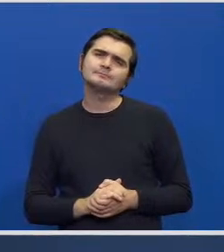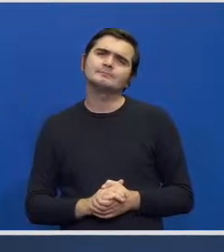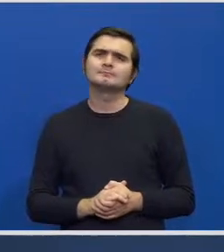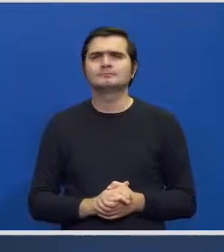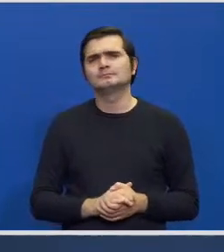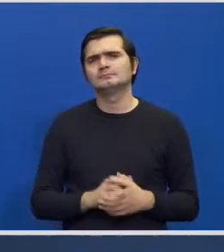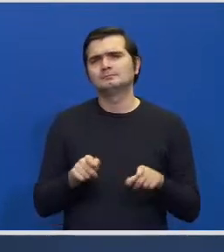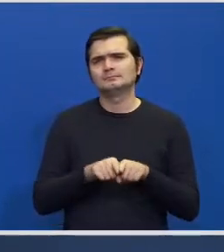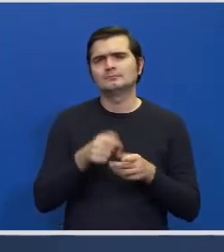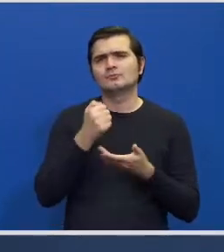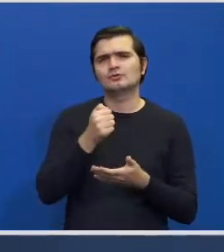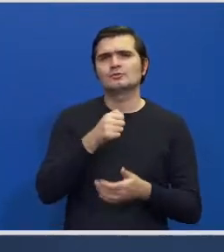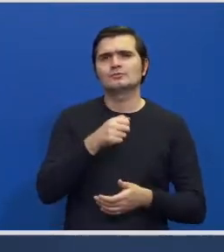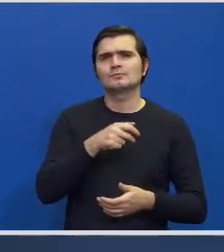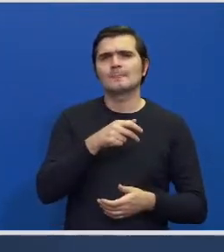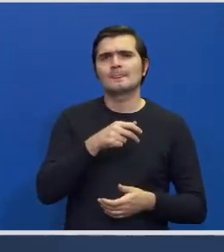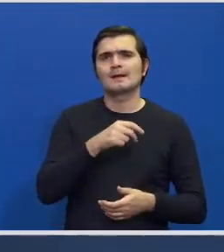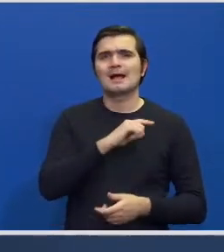De asemenea,